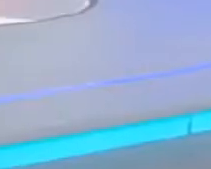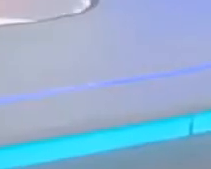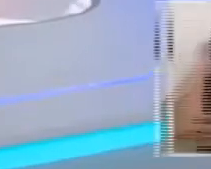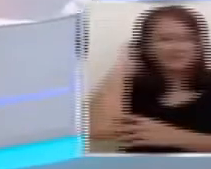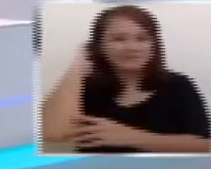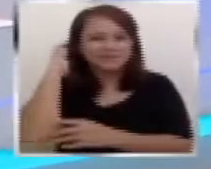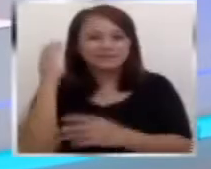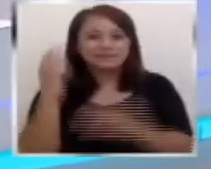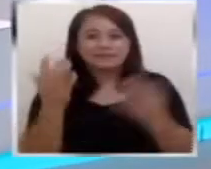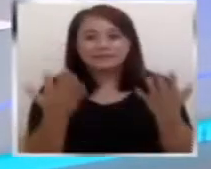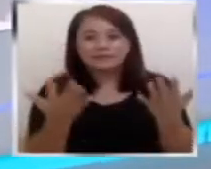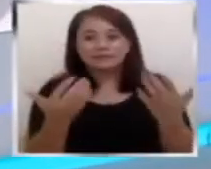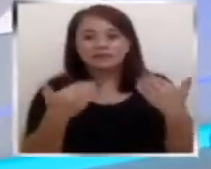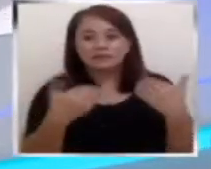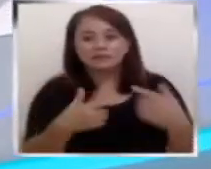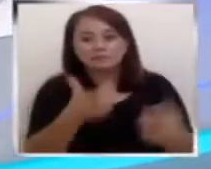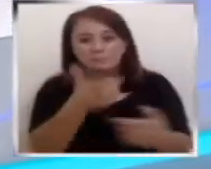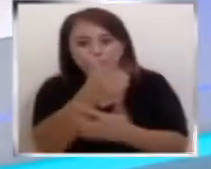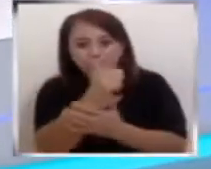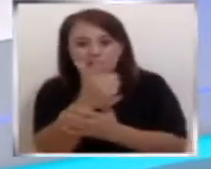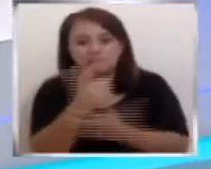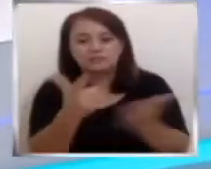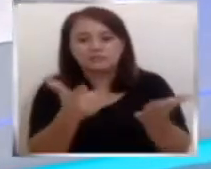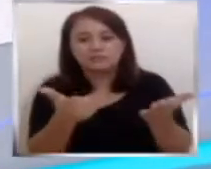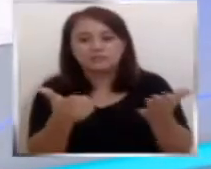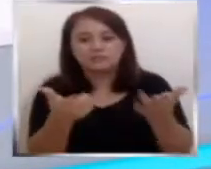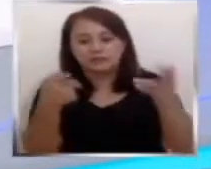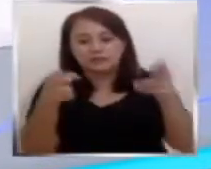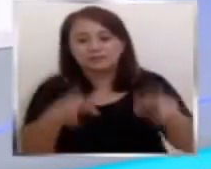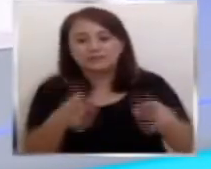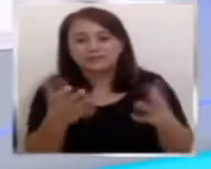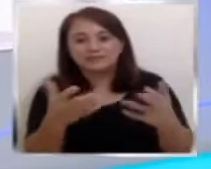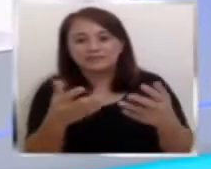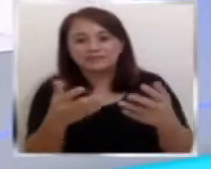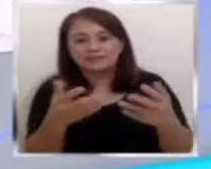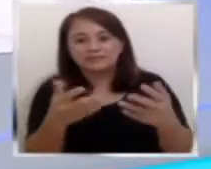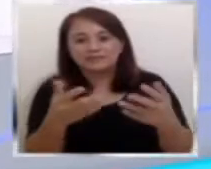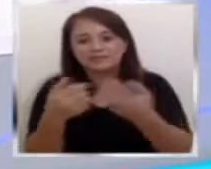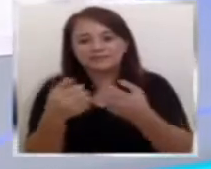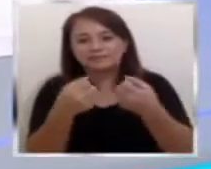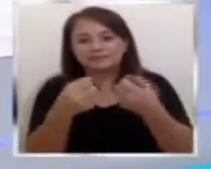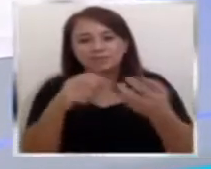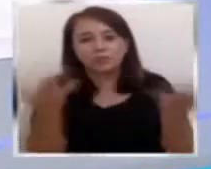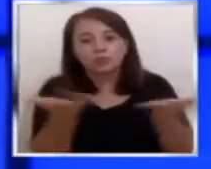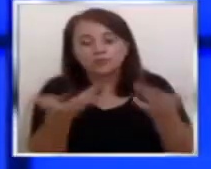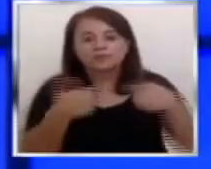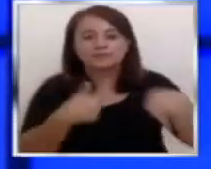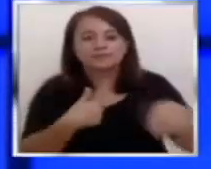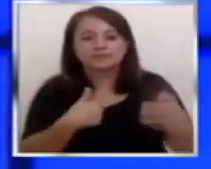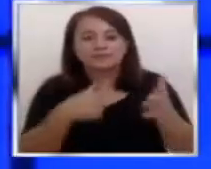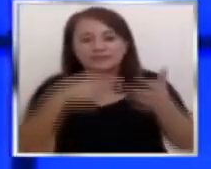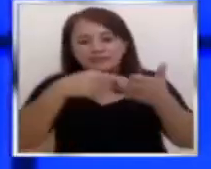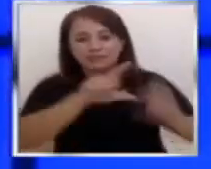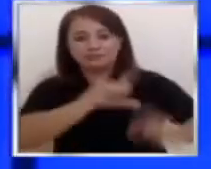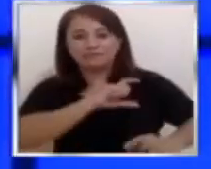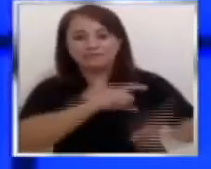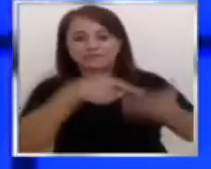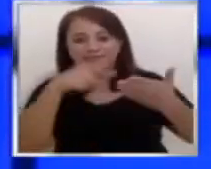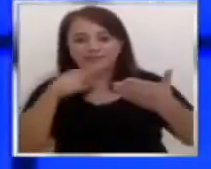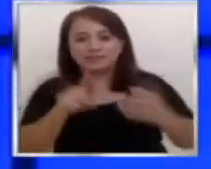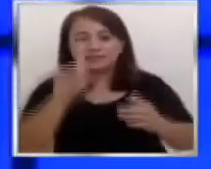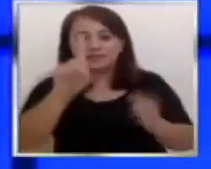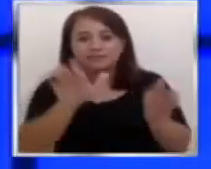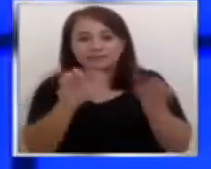Umuwi sa pamamaril ang tensyonadong tagpo sa isang quarantine checkpoint sa Quezon City. Patay ang isang dating